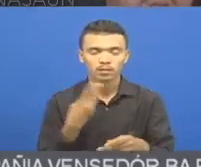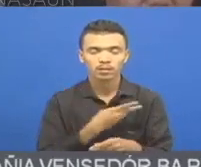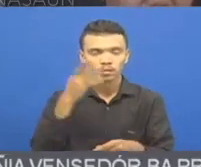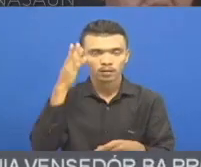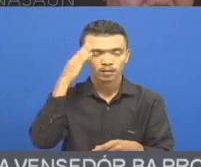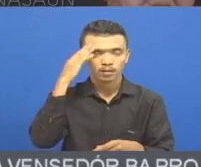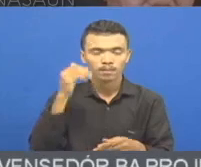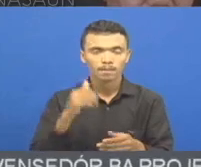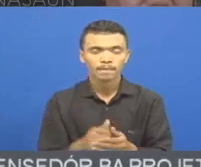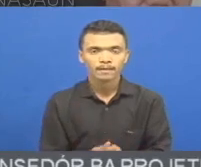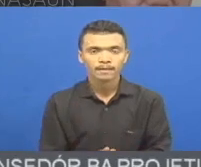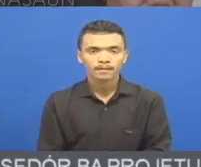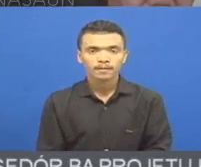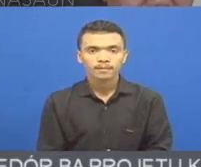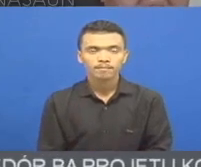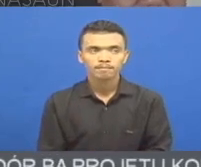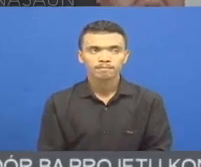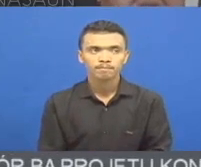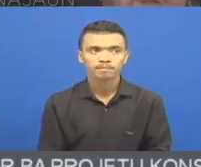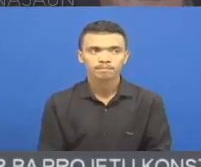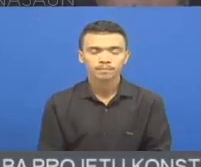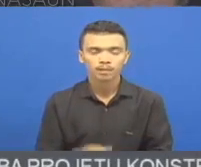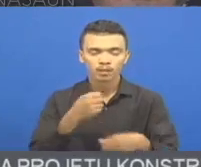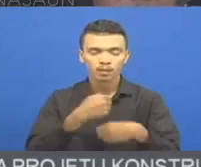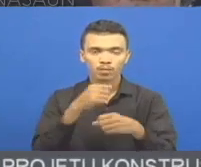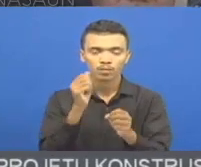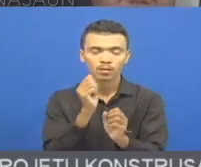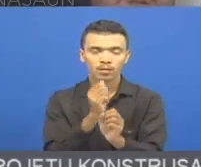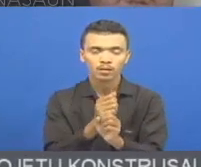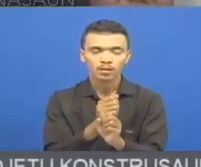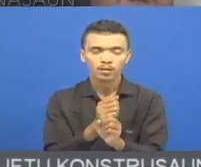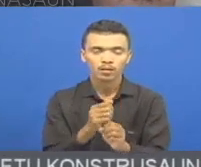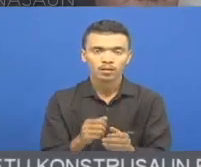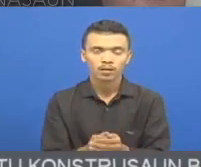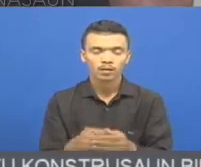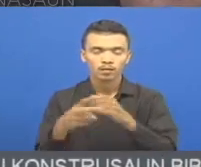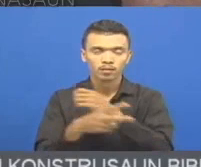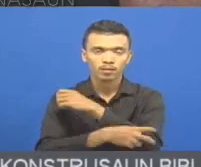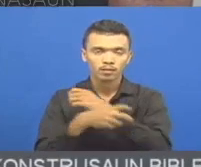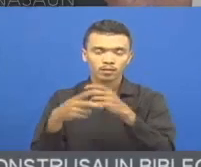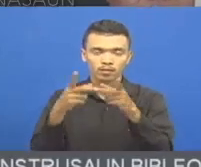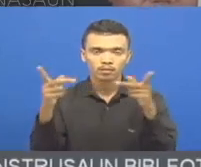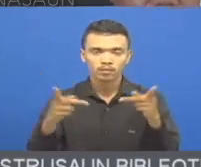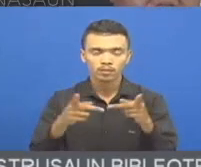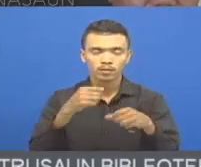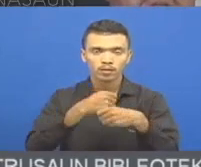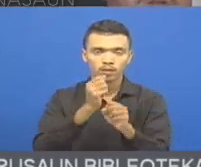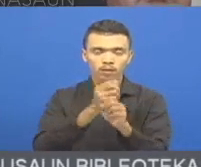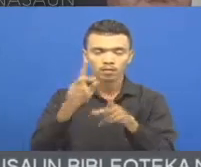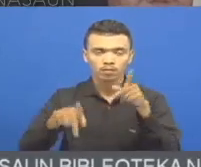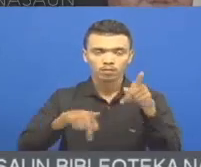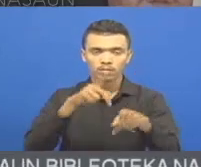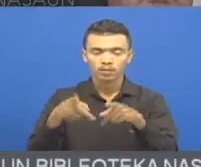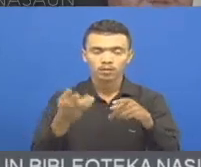Nebe ita si la torera si ratu halo nau ki fat fatin par halo ita ne kumlar sir bele